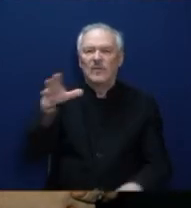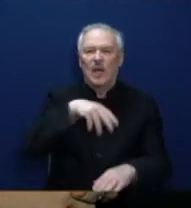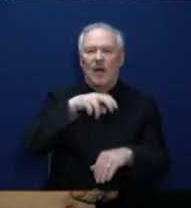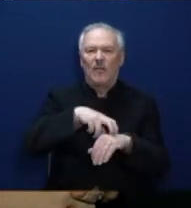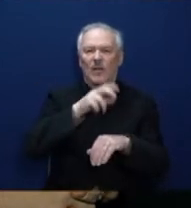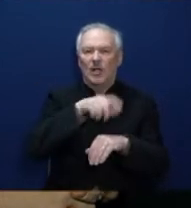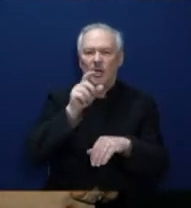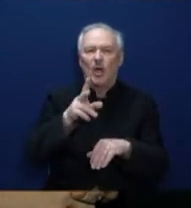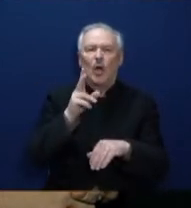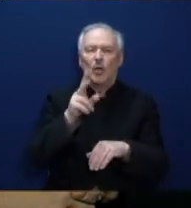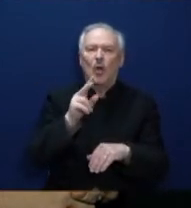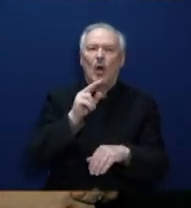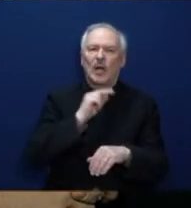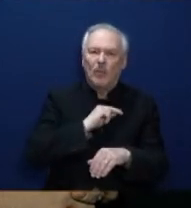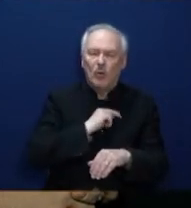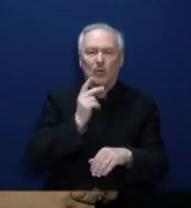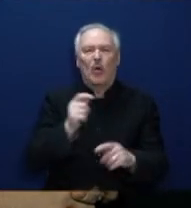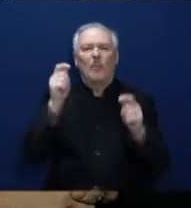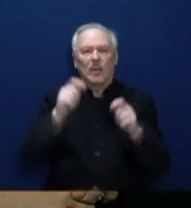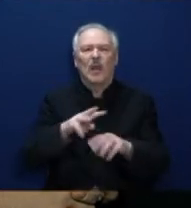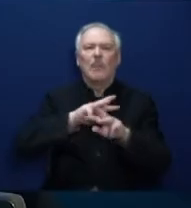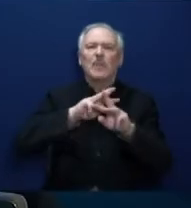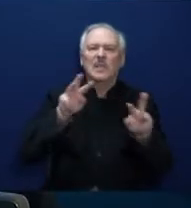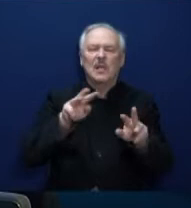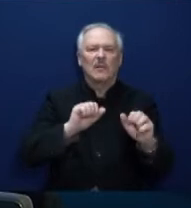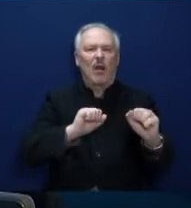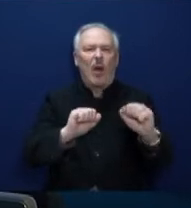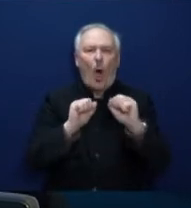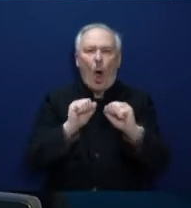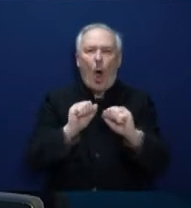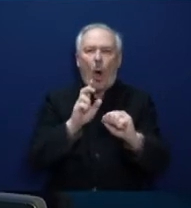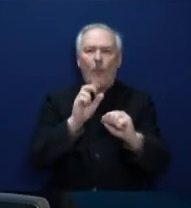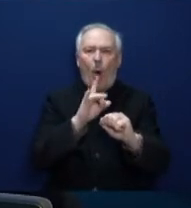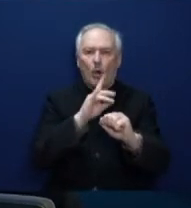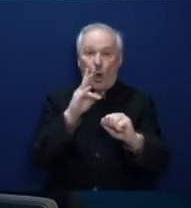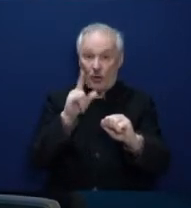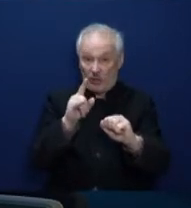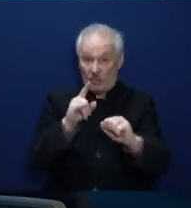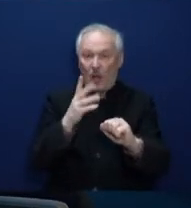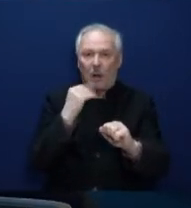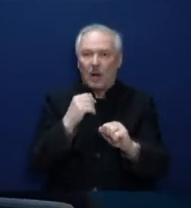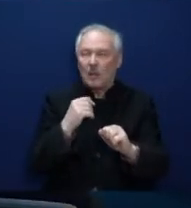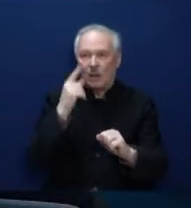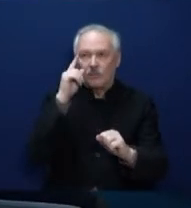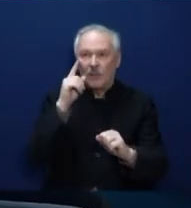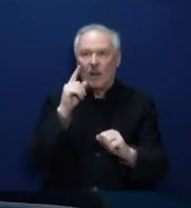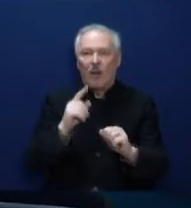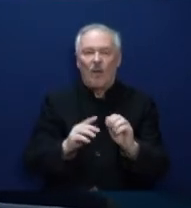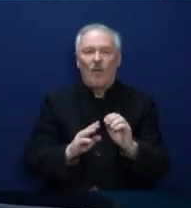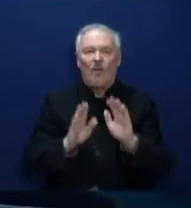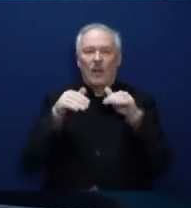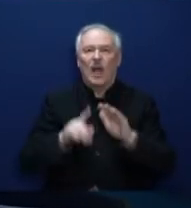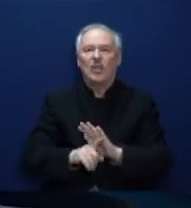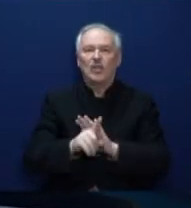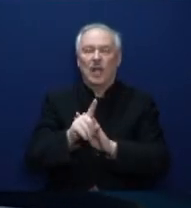работают, всех врачей, которые приехали, Министерство обороны. Потому что вы знаете, как только волна у нас поднималась, нам сразу нужны